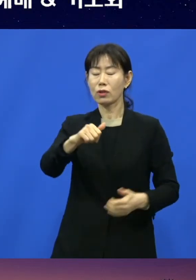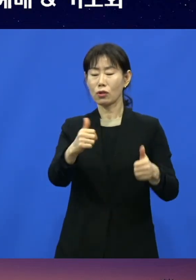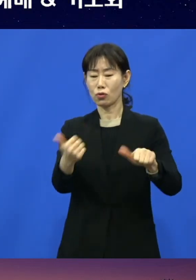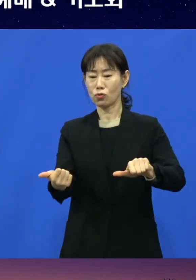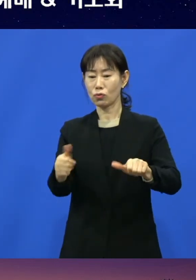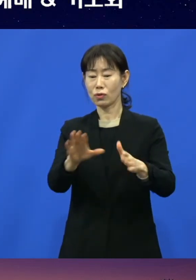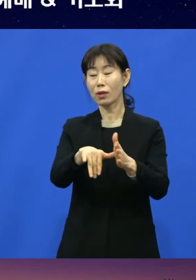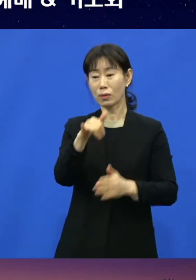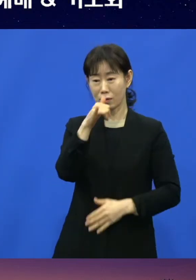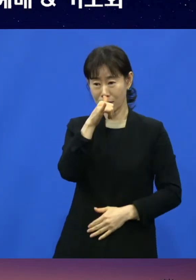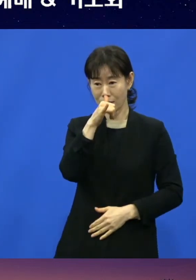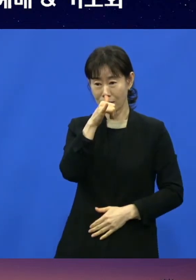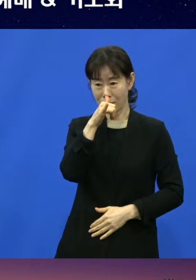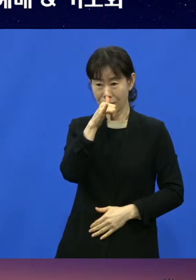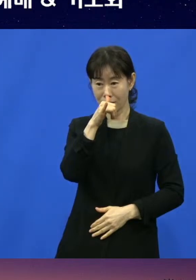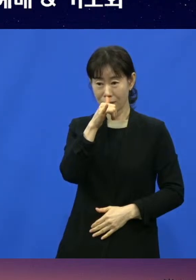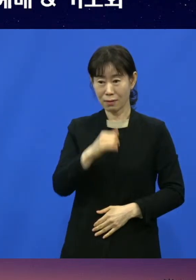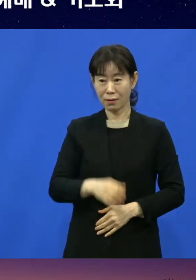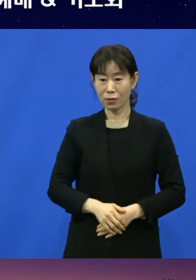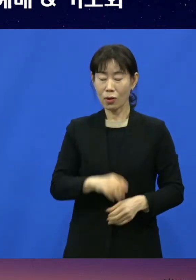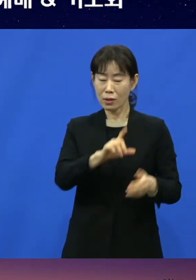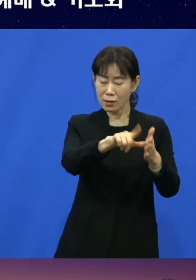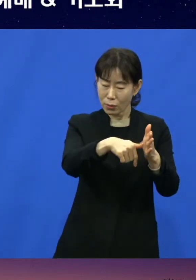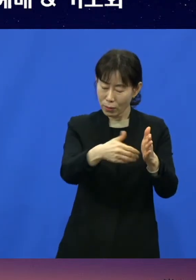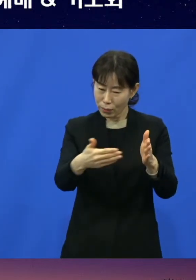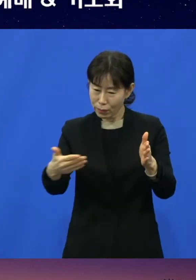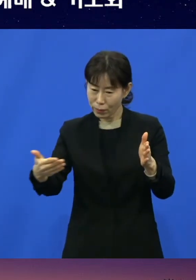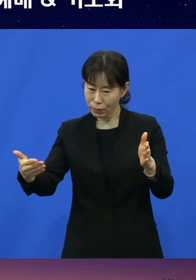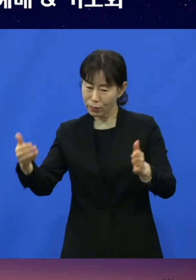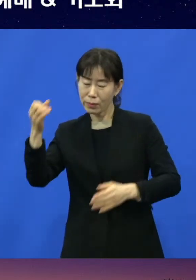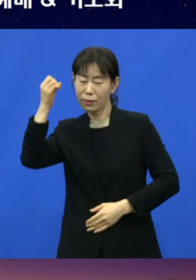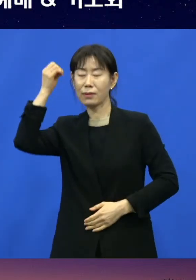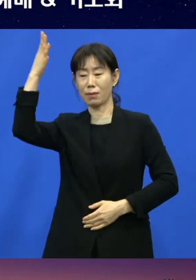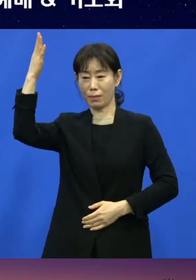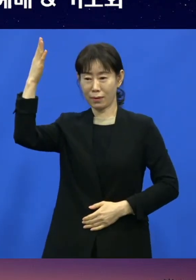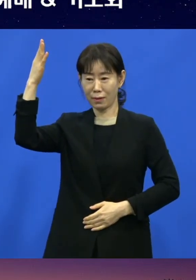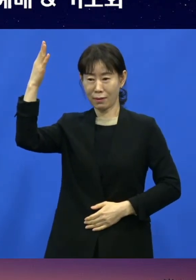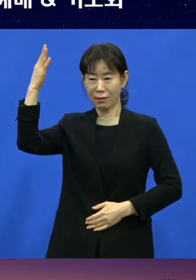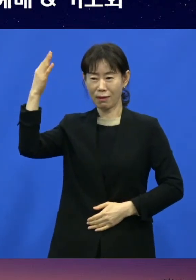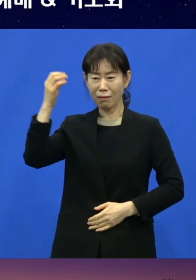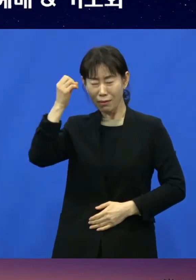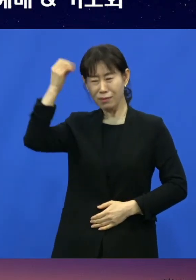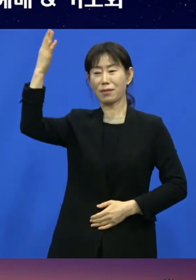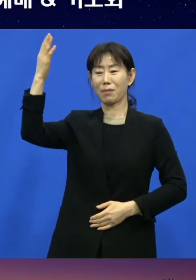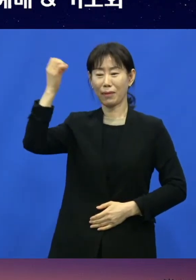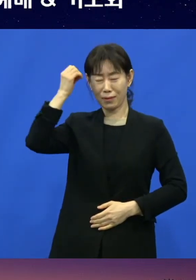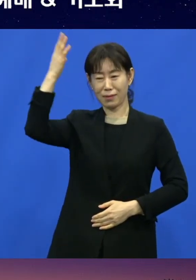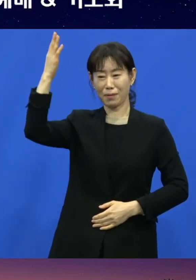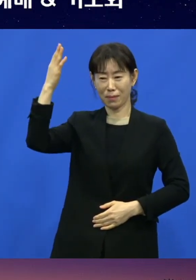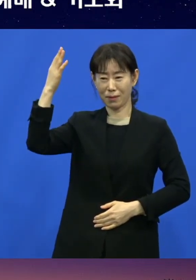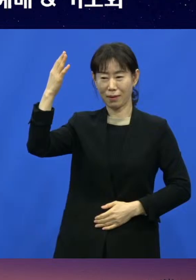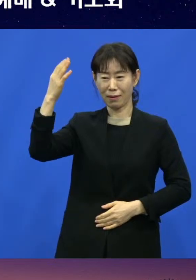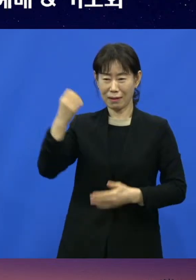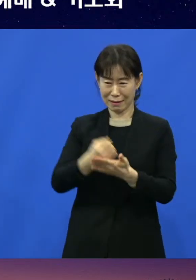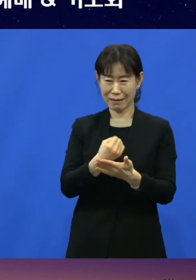아니면 뭐 오랜 세월이 흐르면서 잊어버릴 수도 있고 잊혀진 채로 지나갈 수도 있고 그런